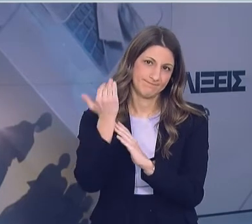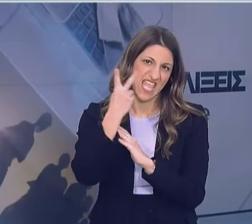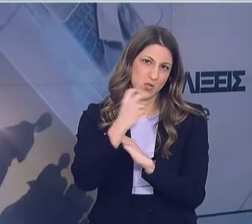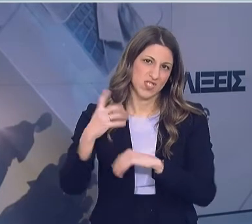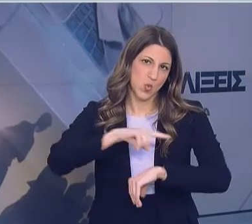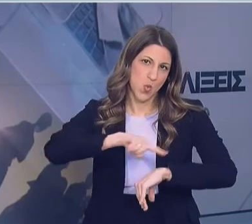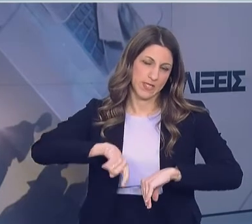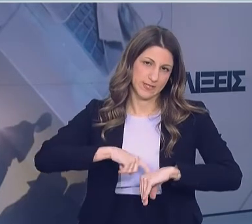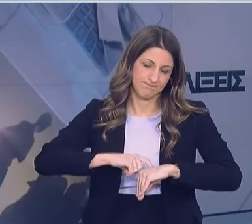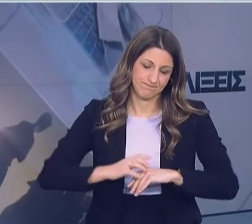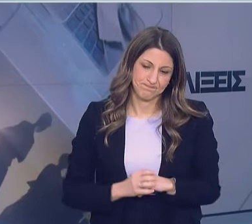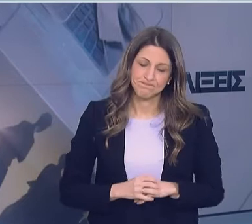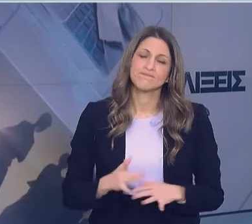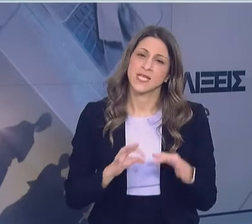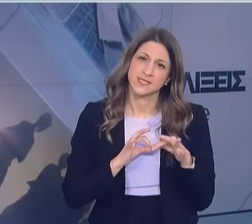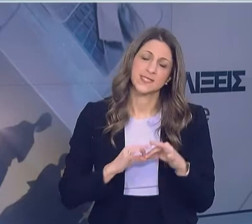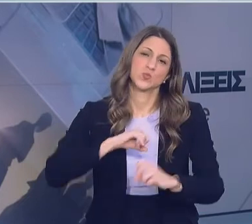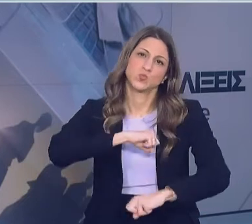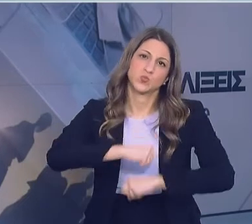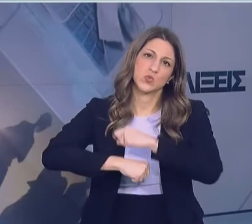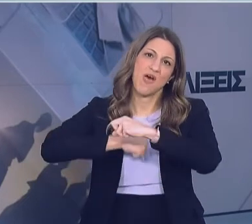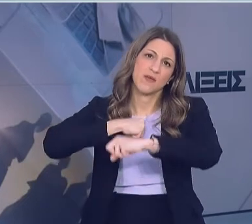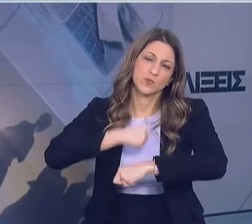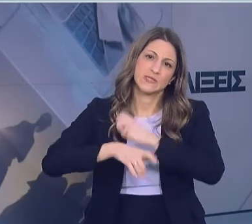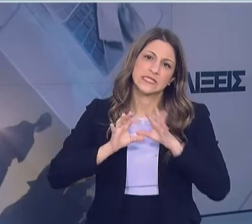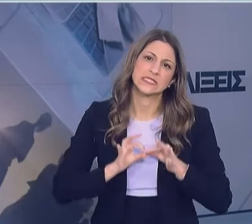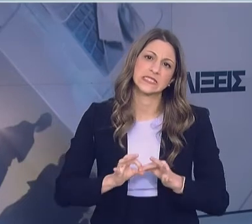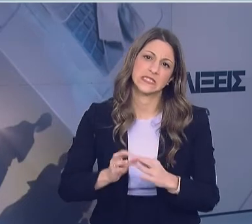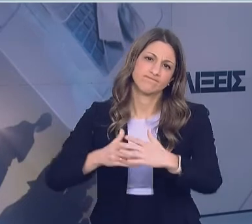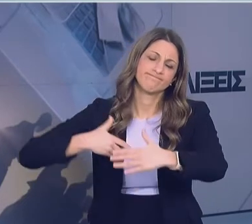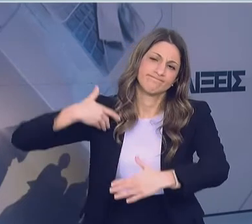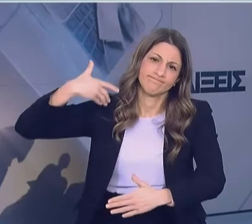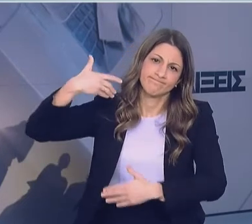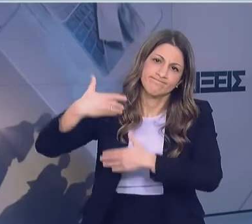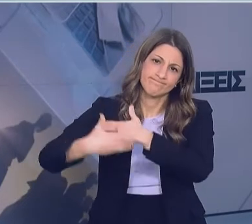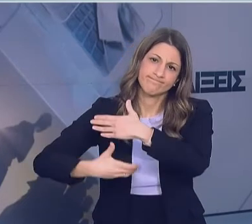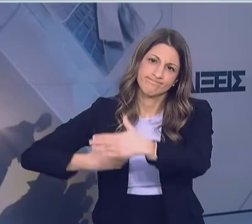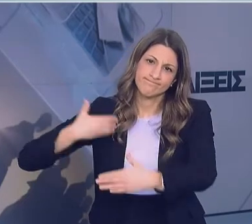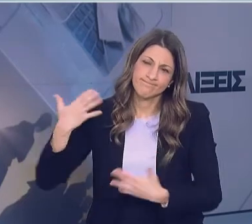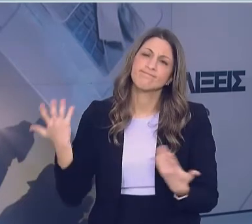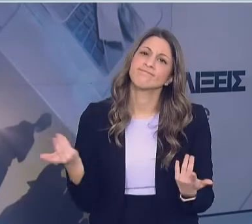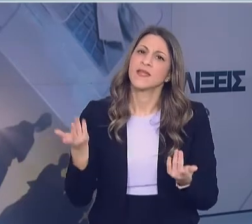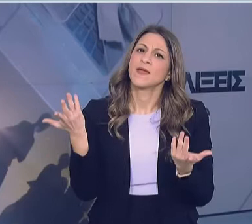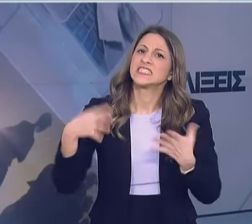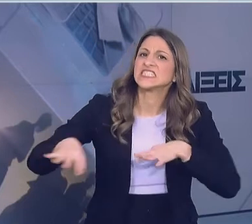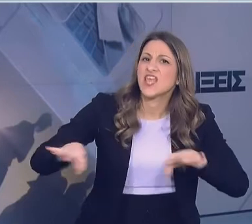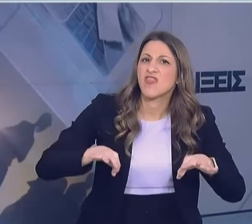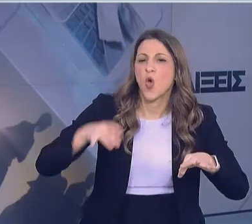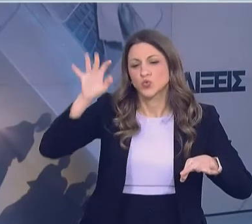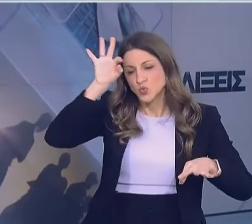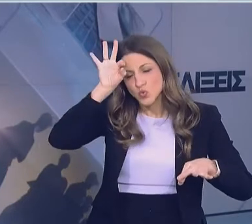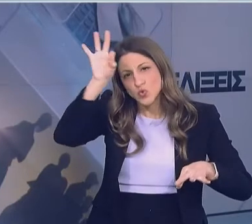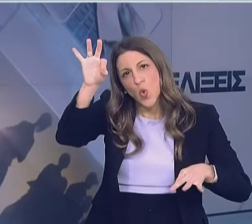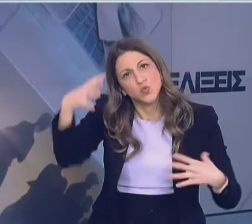μου συμπολίτες, συνεχίζουμε την προσπάθεια. Είναι πλέον αντιληπτό ότι ένας στόχος δίχως σχέδιο είναι μια απλή ευχή. Και